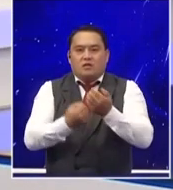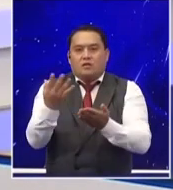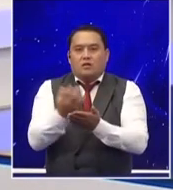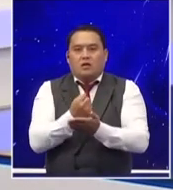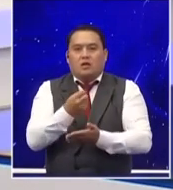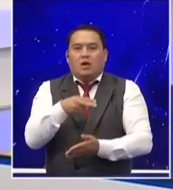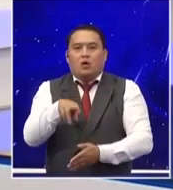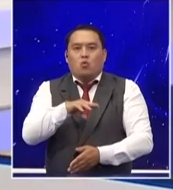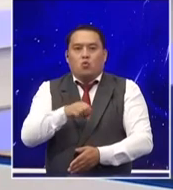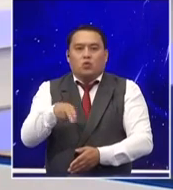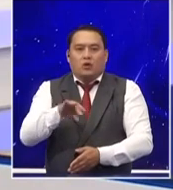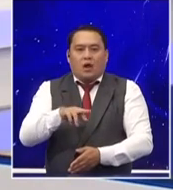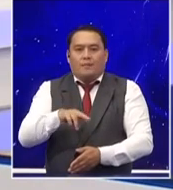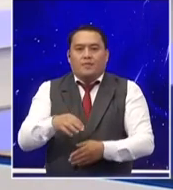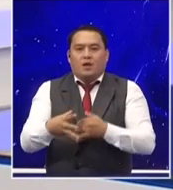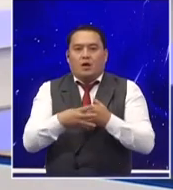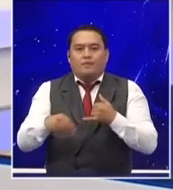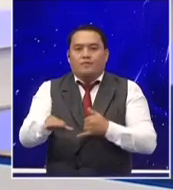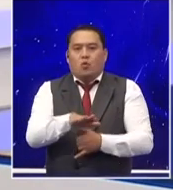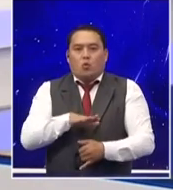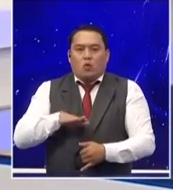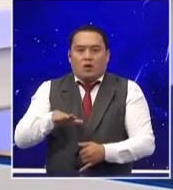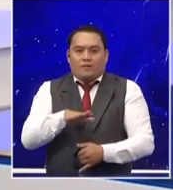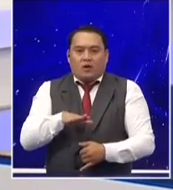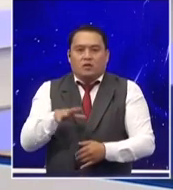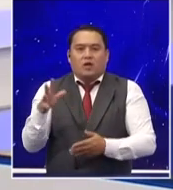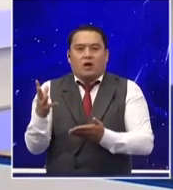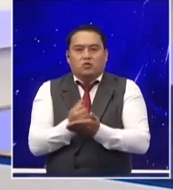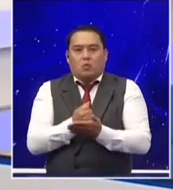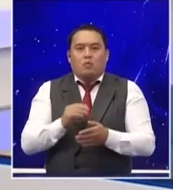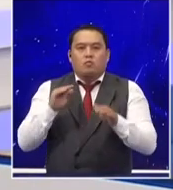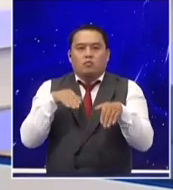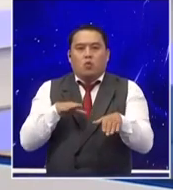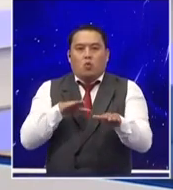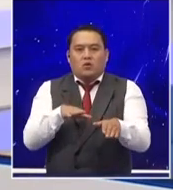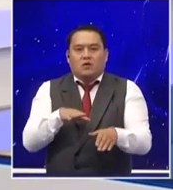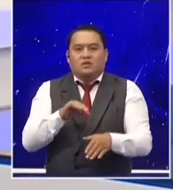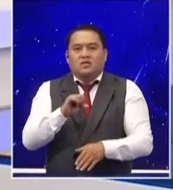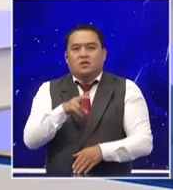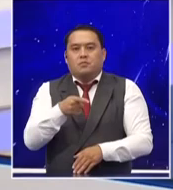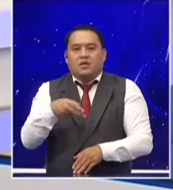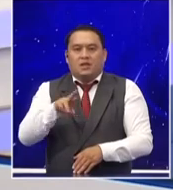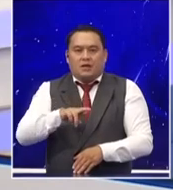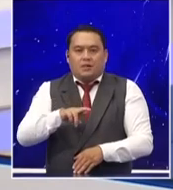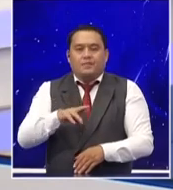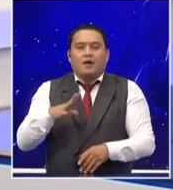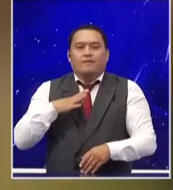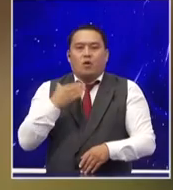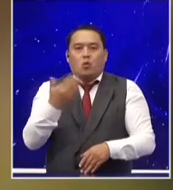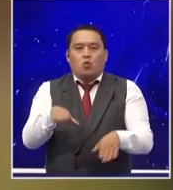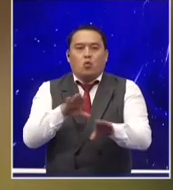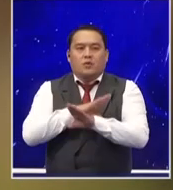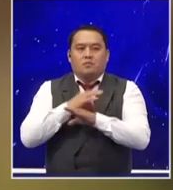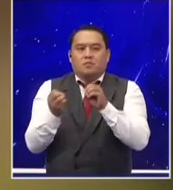якутские оленеводы на острове большой ляховская новосибирского архипелага между морем лаптевых и восточно-сибирское море у вымершего